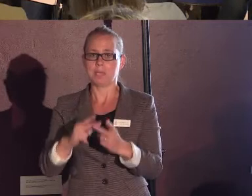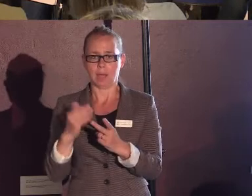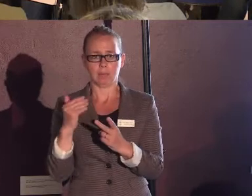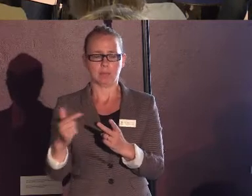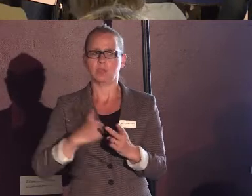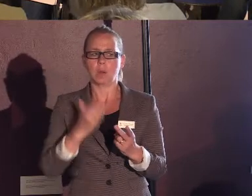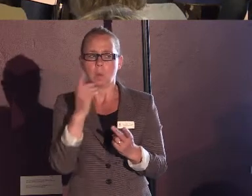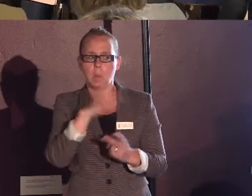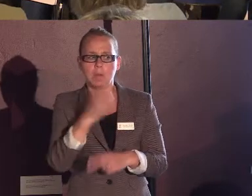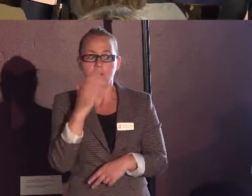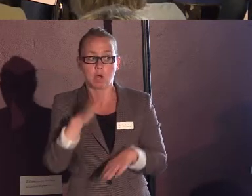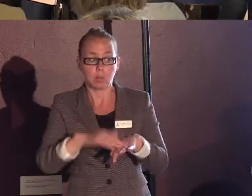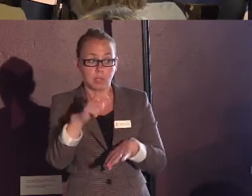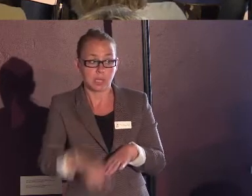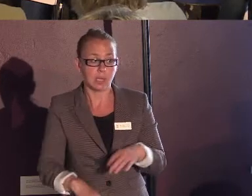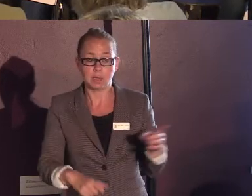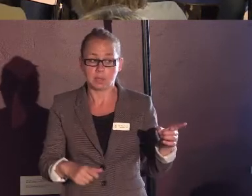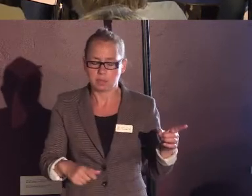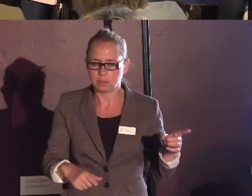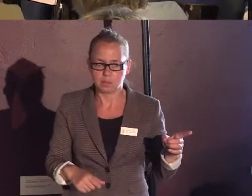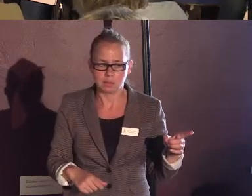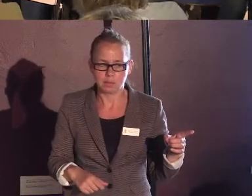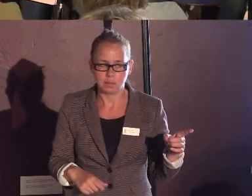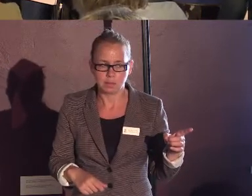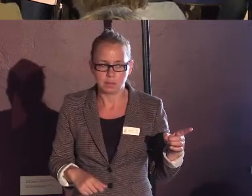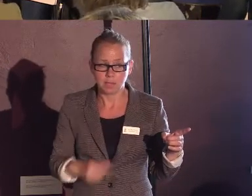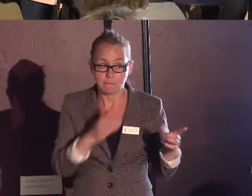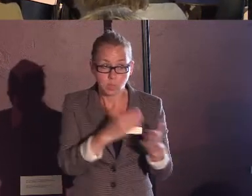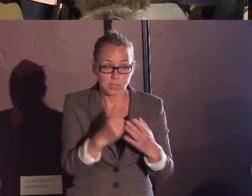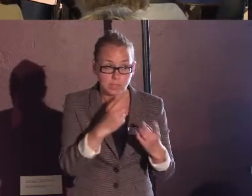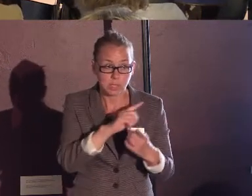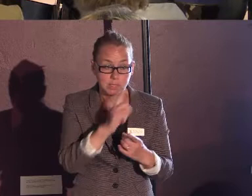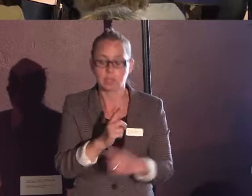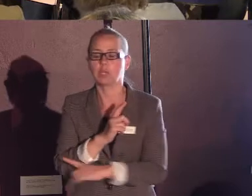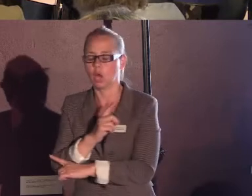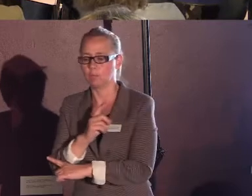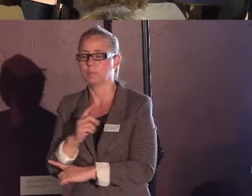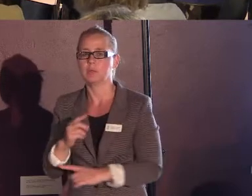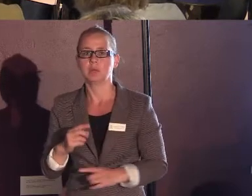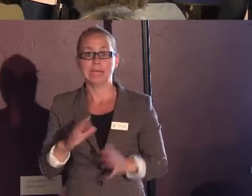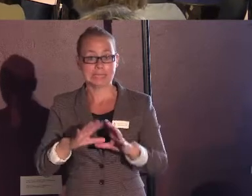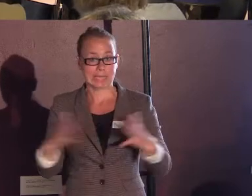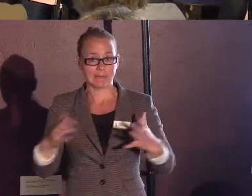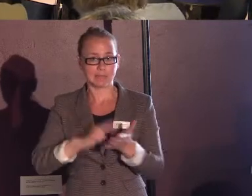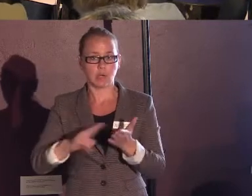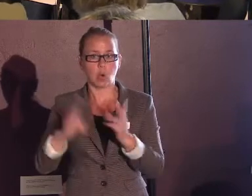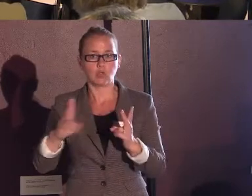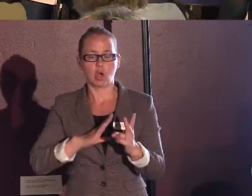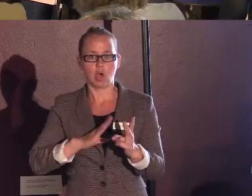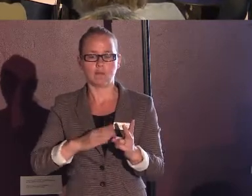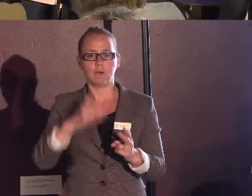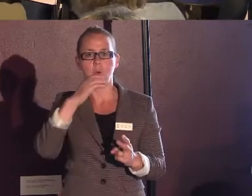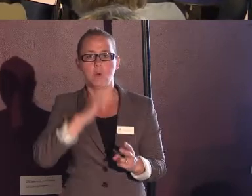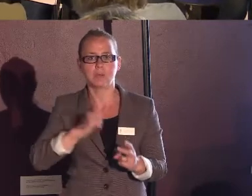kan inte svara på det ännu. Ja, det kan vi göra. Tillväxtverket har också ett program för